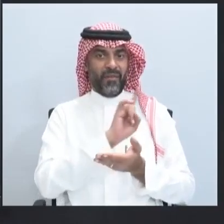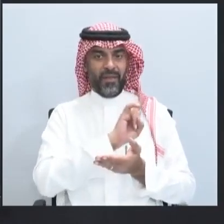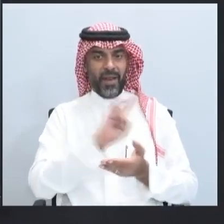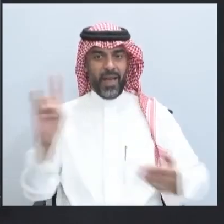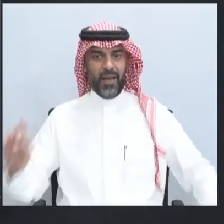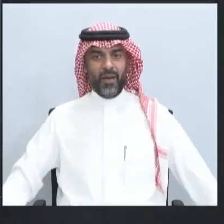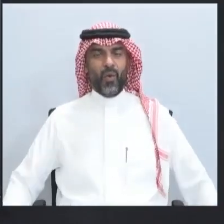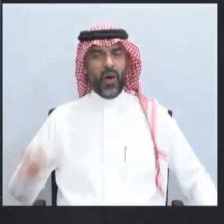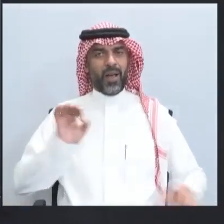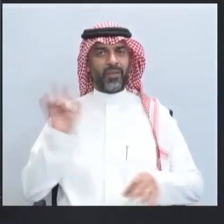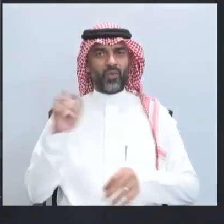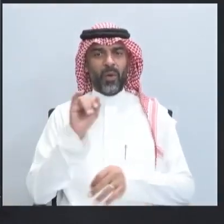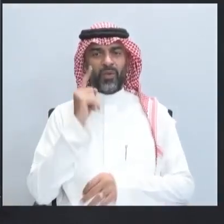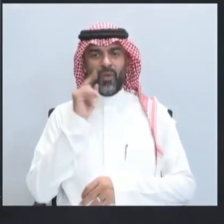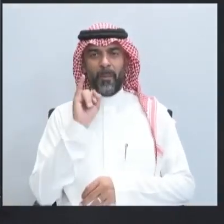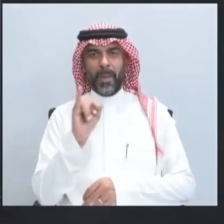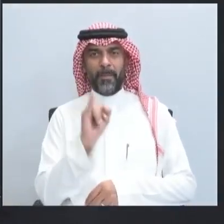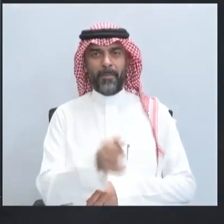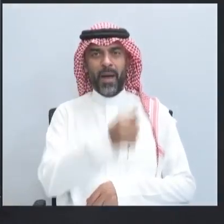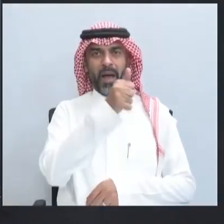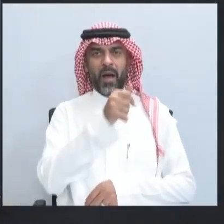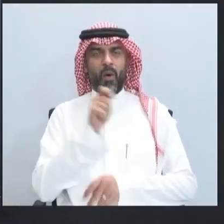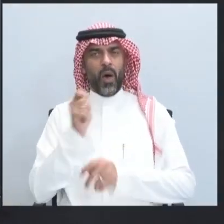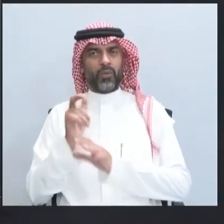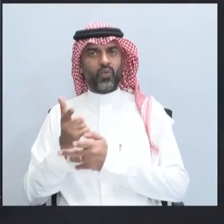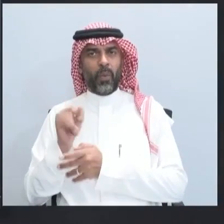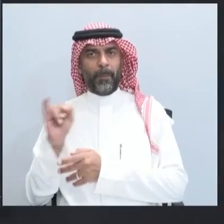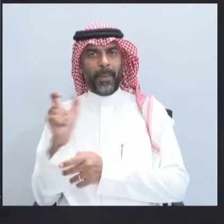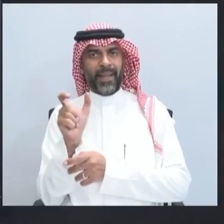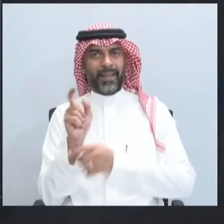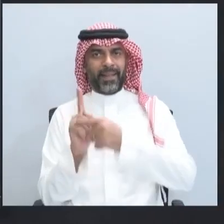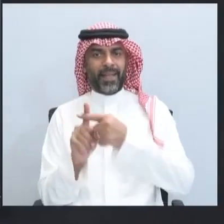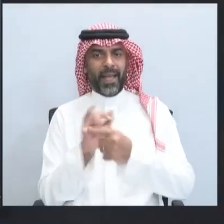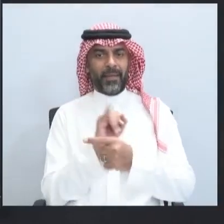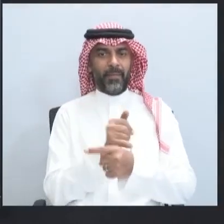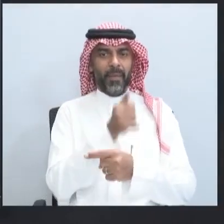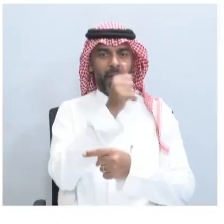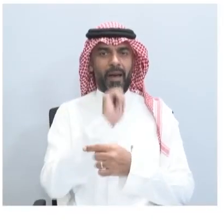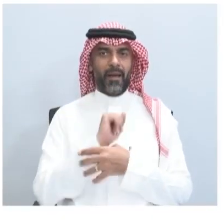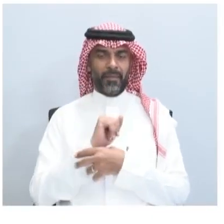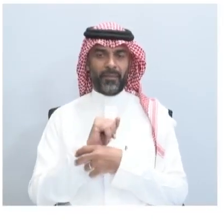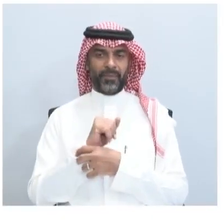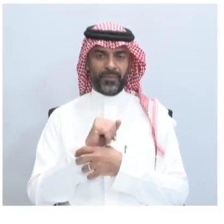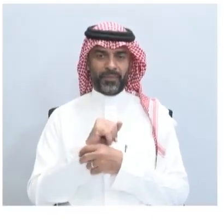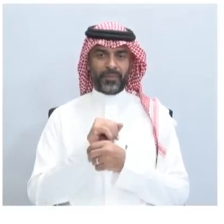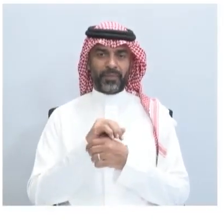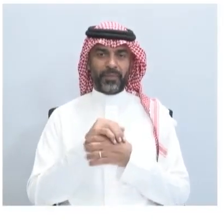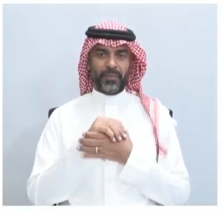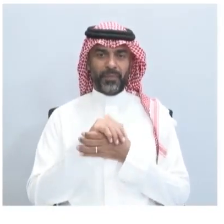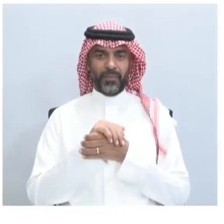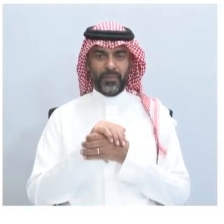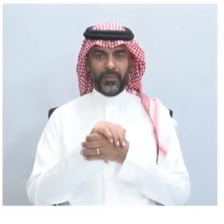من ودخلت على ماء الموصوله مع الموصوله لماذا لانها بمعنى الذي